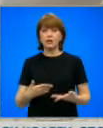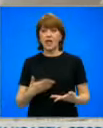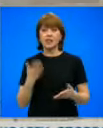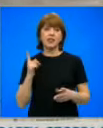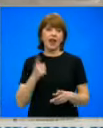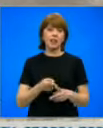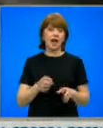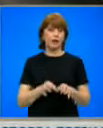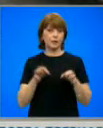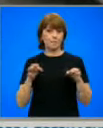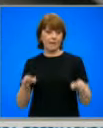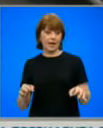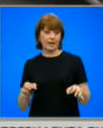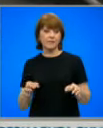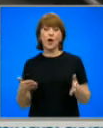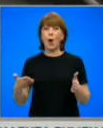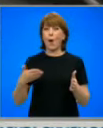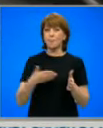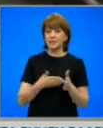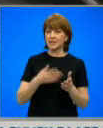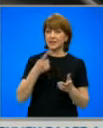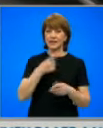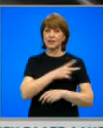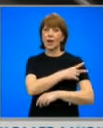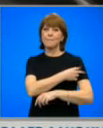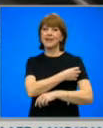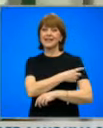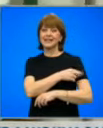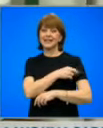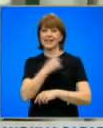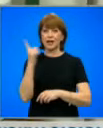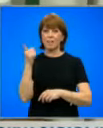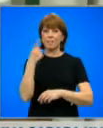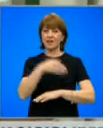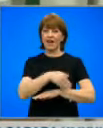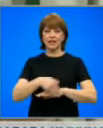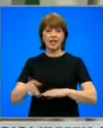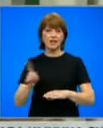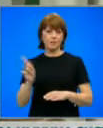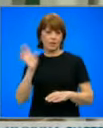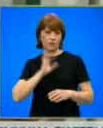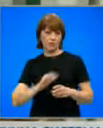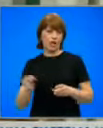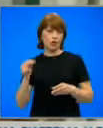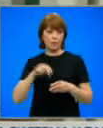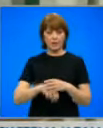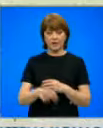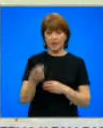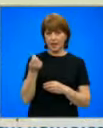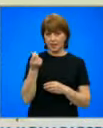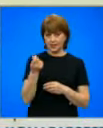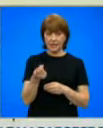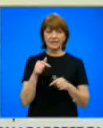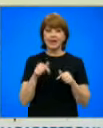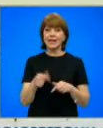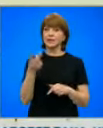мерки. Но опасенията на опозицията, че медиците на първа линия няма да получават допълнителни средства, управляващите увериха, че